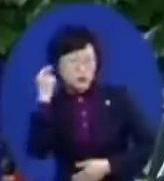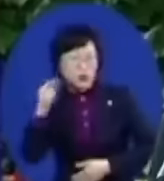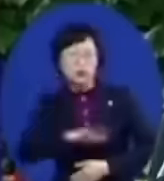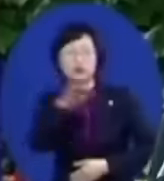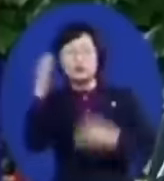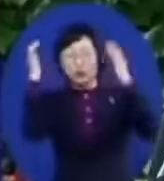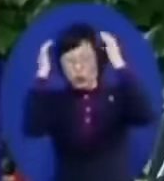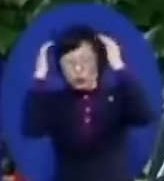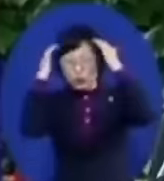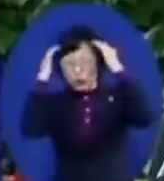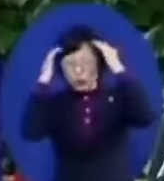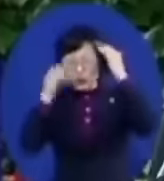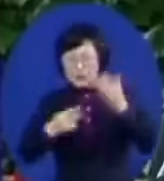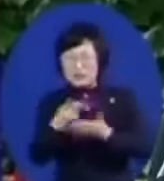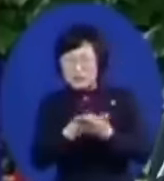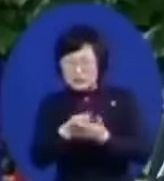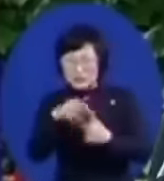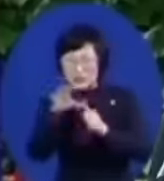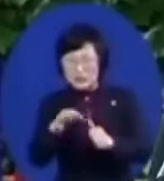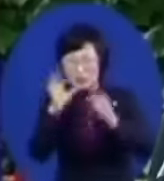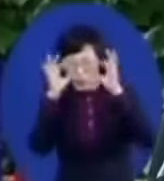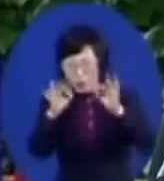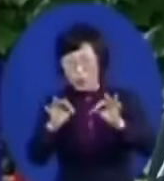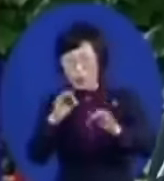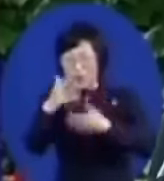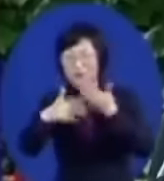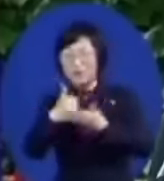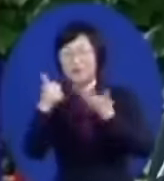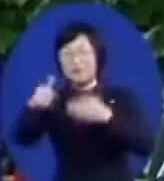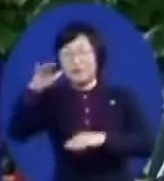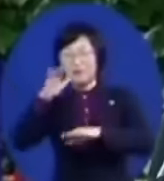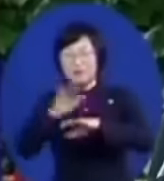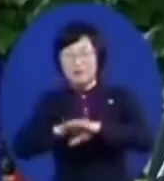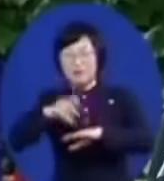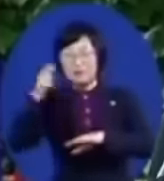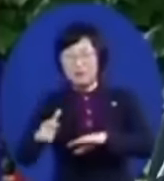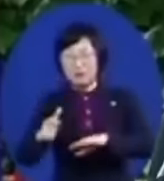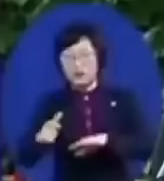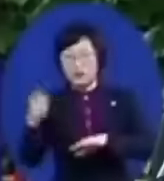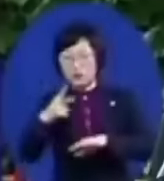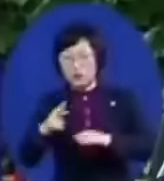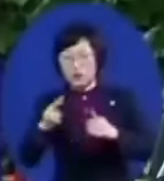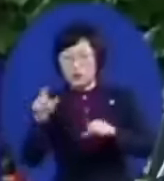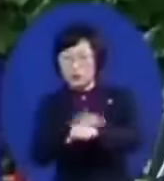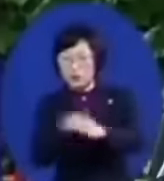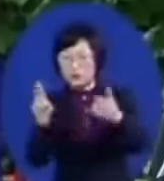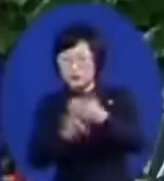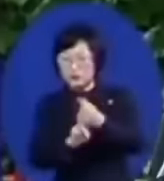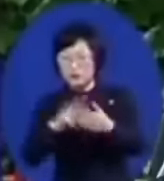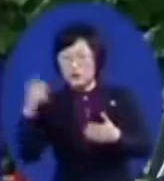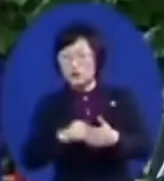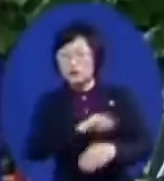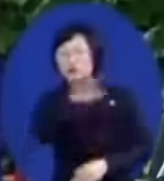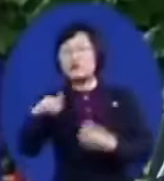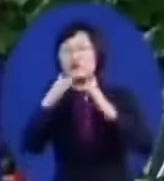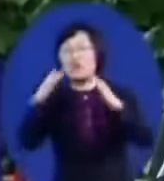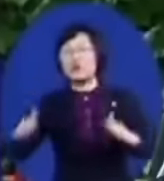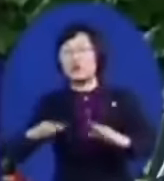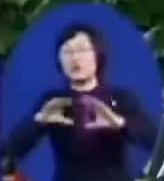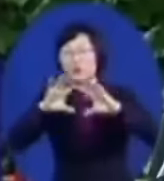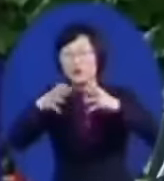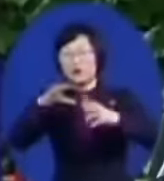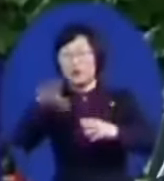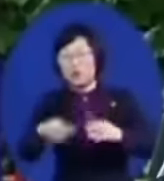고통과 신고와 압제를 보시고 야훼께서 강한 손과 편팔과 큰 위엄과 이적과 기사로 우리를 애굽에서 인도하여 내시고